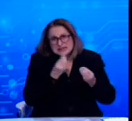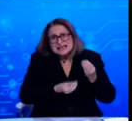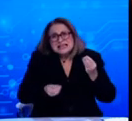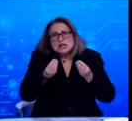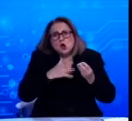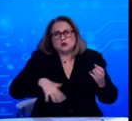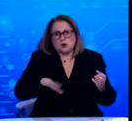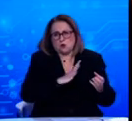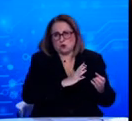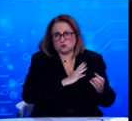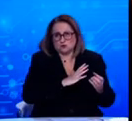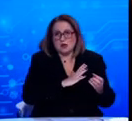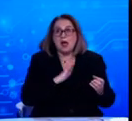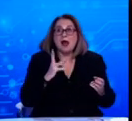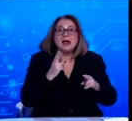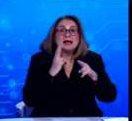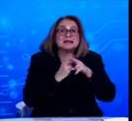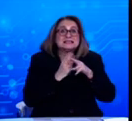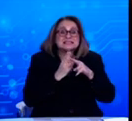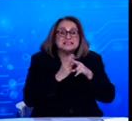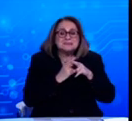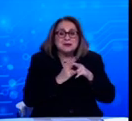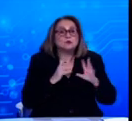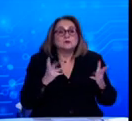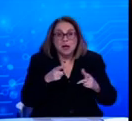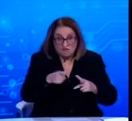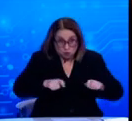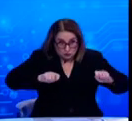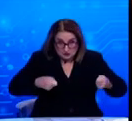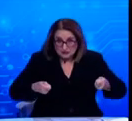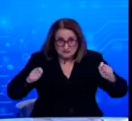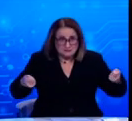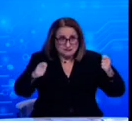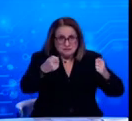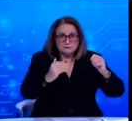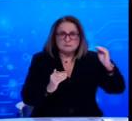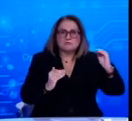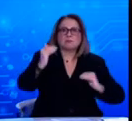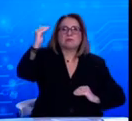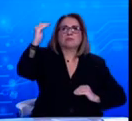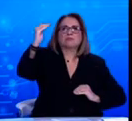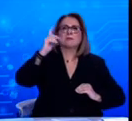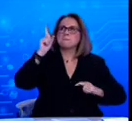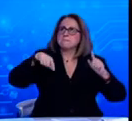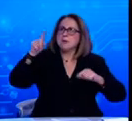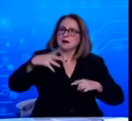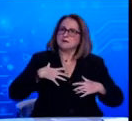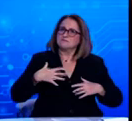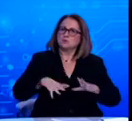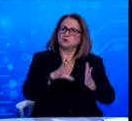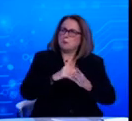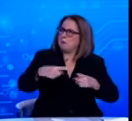Γιατί η ακίνητη οικονομία κινητοποιεί ανισότητες. Όπως και τα κλειστά σχολεία φέρνουν μόνο κλειστά